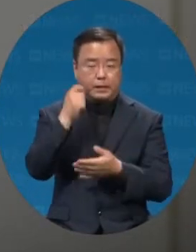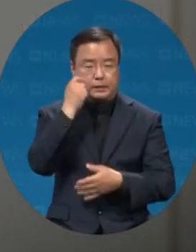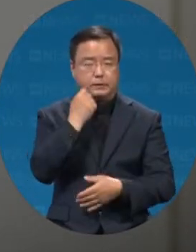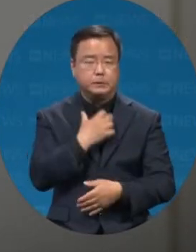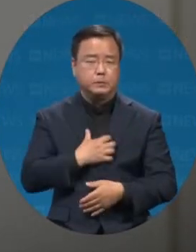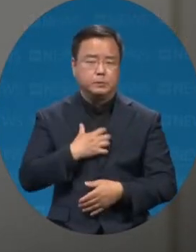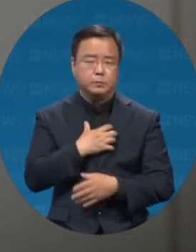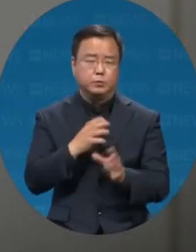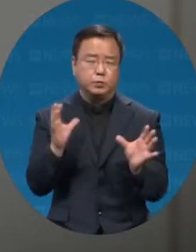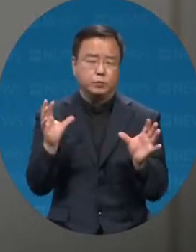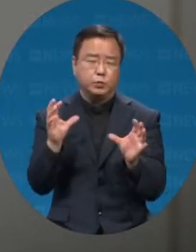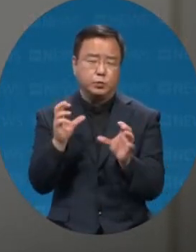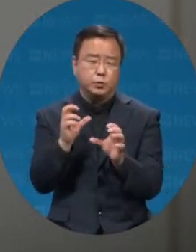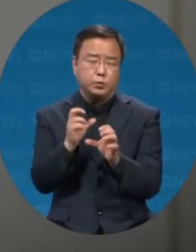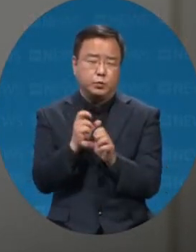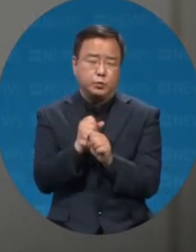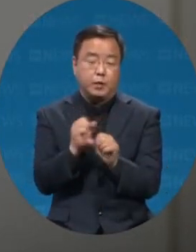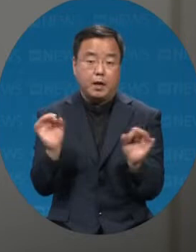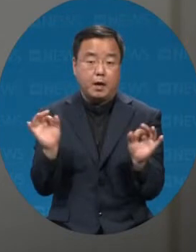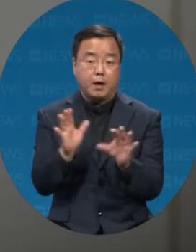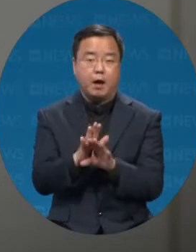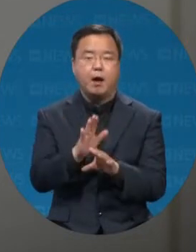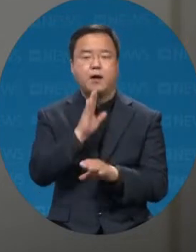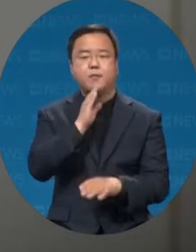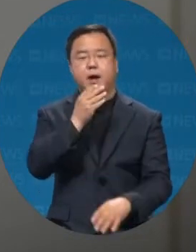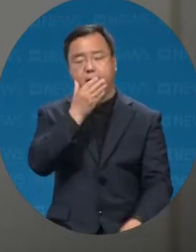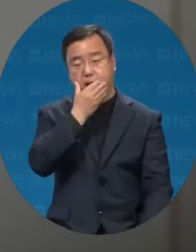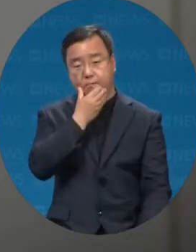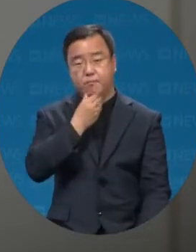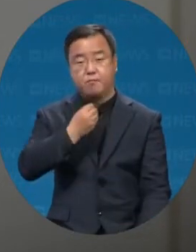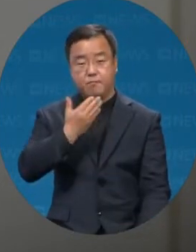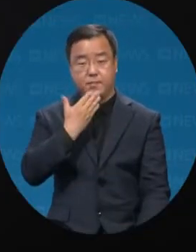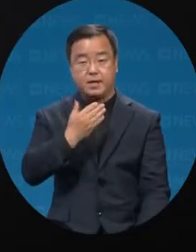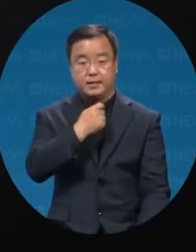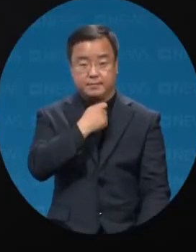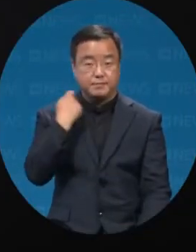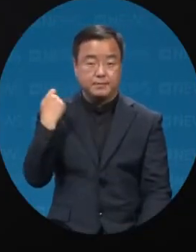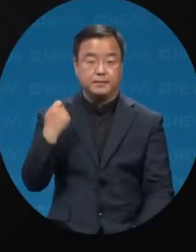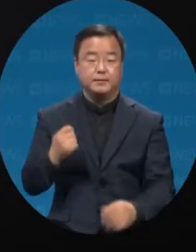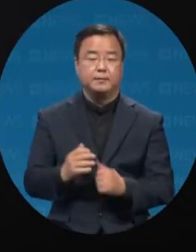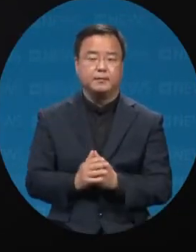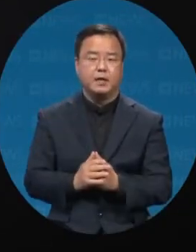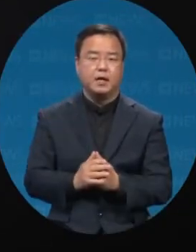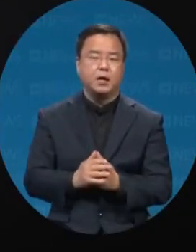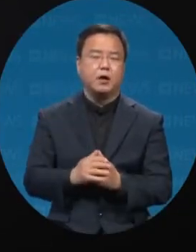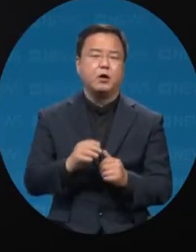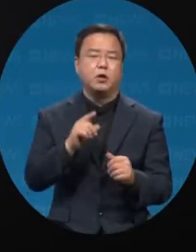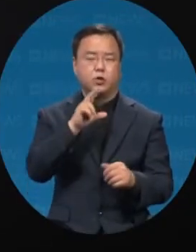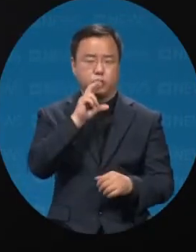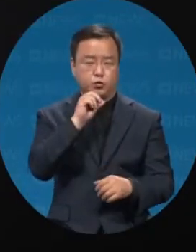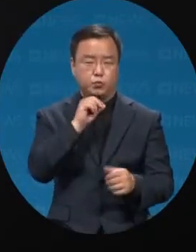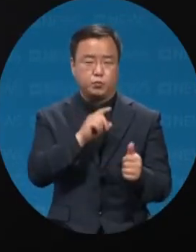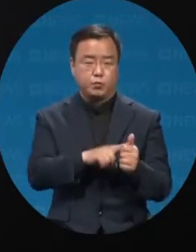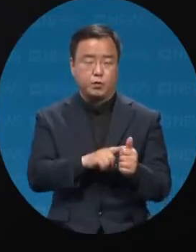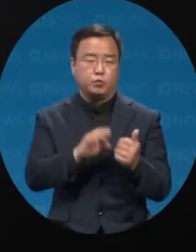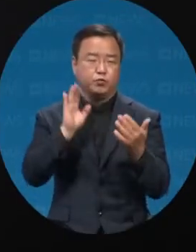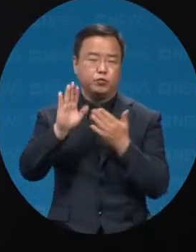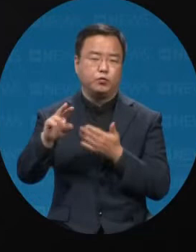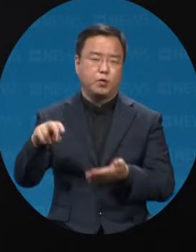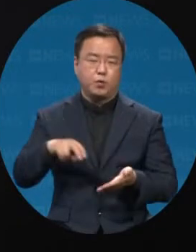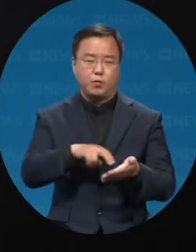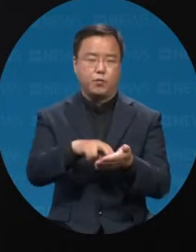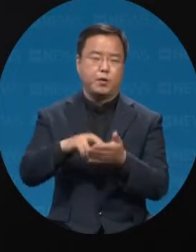사라졌어. 절편은 정말 행복해지는 맛이었지. 꼬랑지는 그 뒤로 외로운 아이들 편이